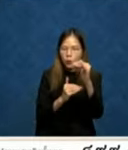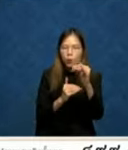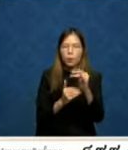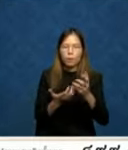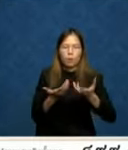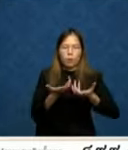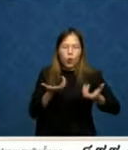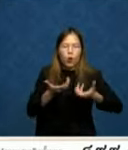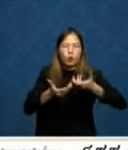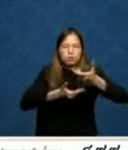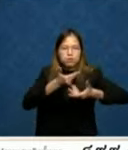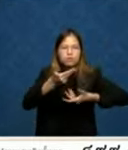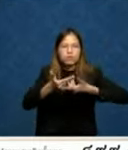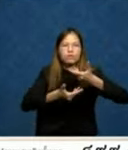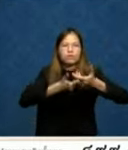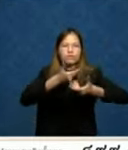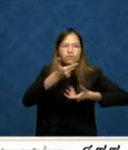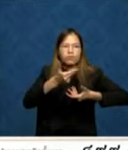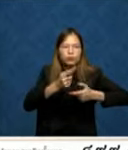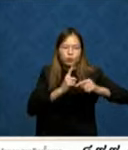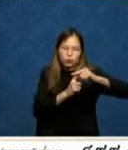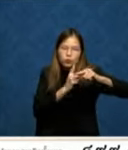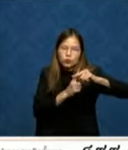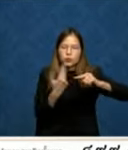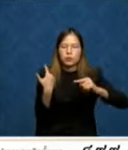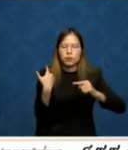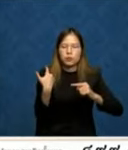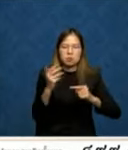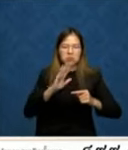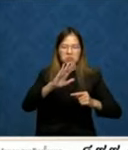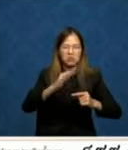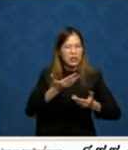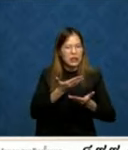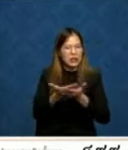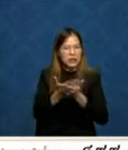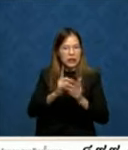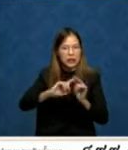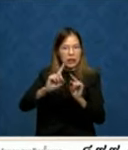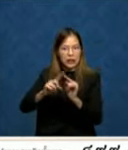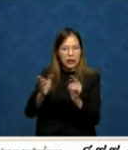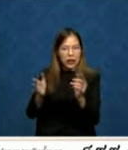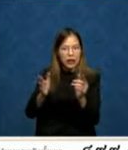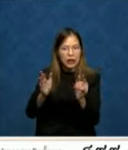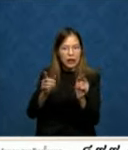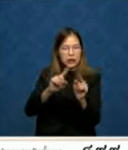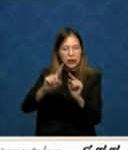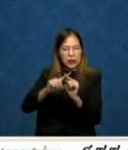าซึ่งเป็น negative list ไม่อนุญาตให้ซื้อในหลายประเภทซึ่งเหล่านั้นล้วนแต่เป็นกลไก